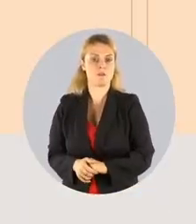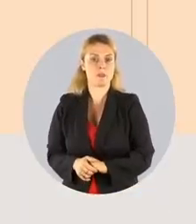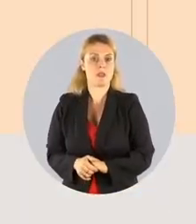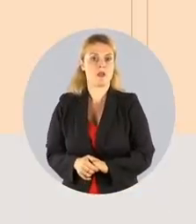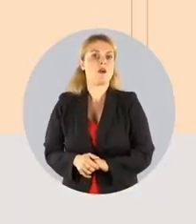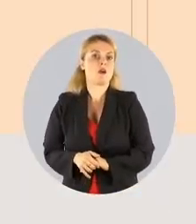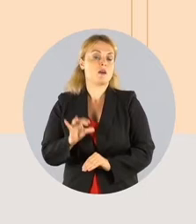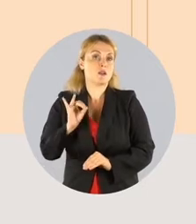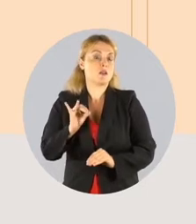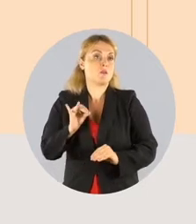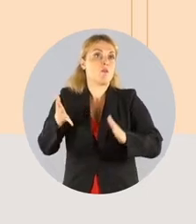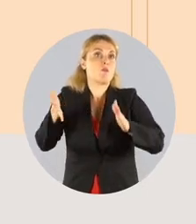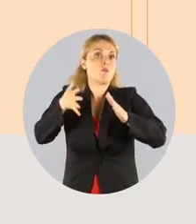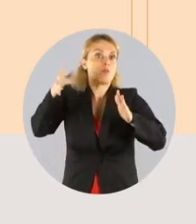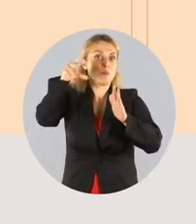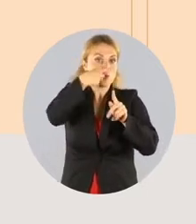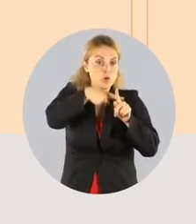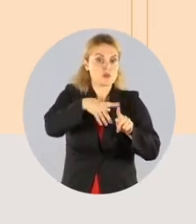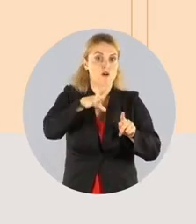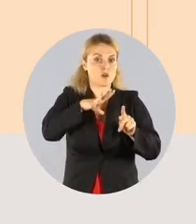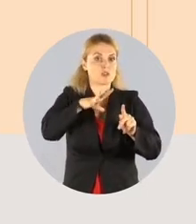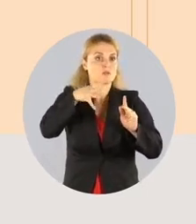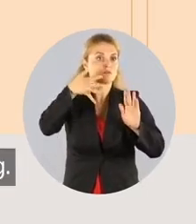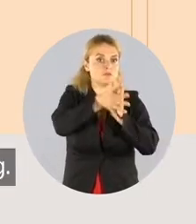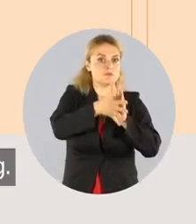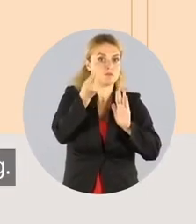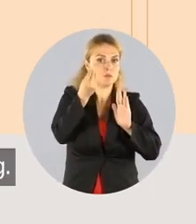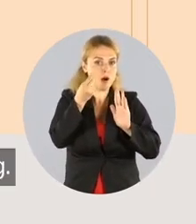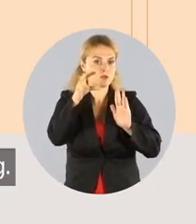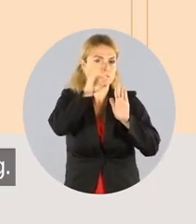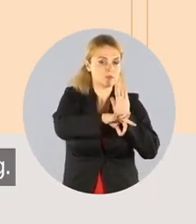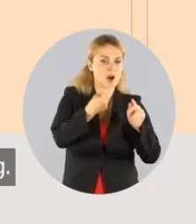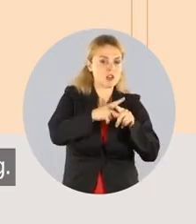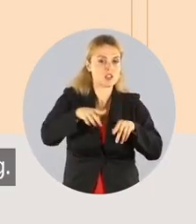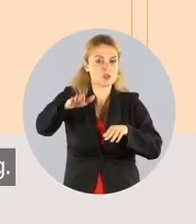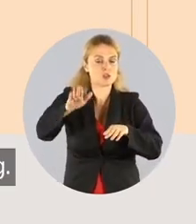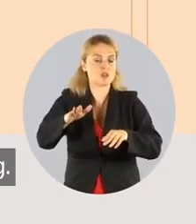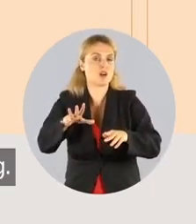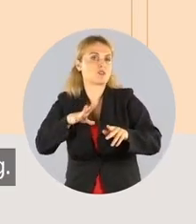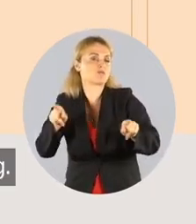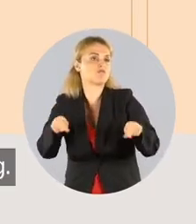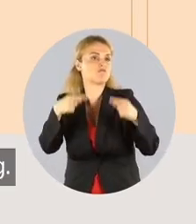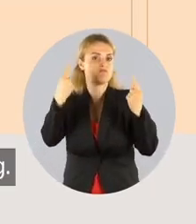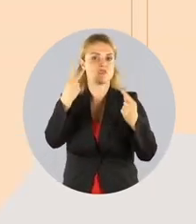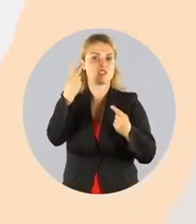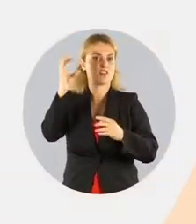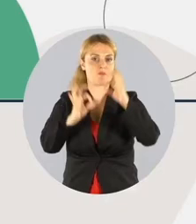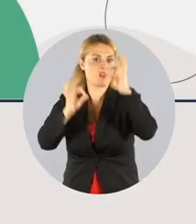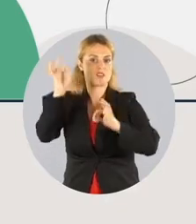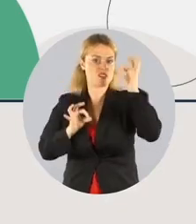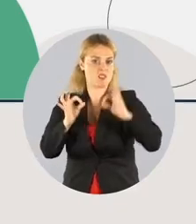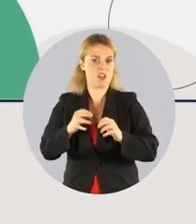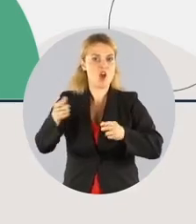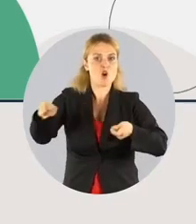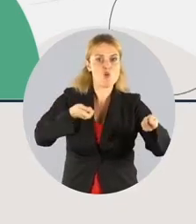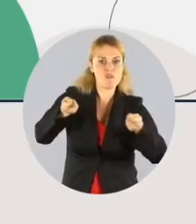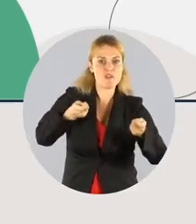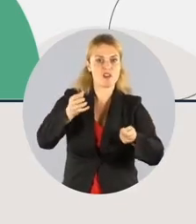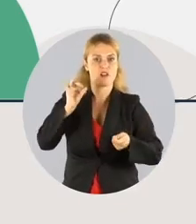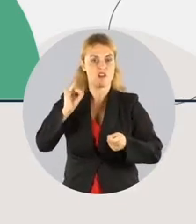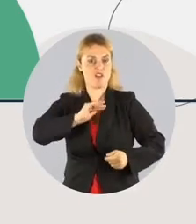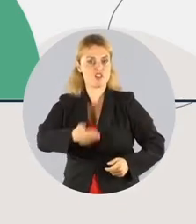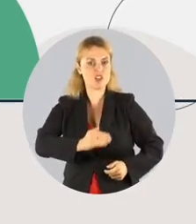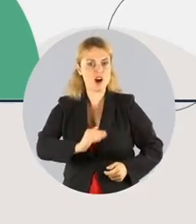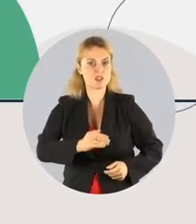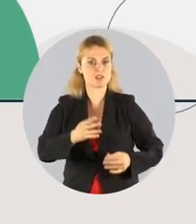recuperarea investiției pentru crearea acestor spații se realizează cu un surplus de 200%. Atât guvernul, cât și